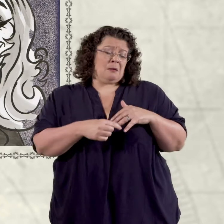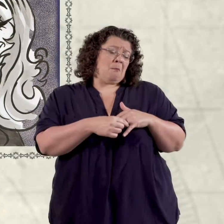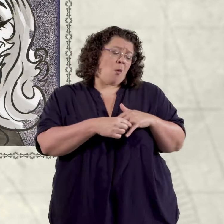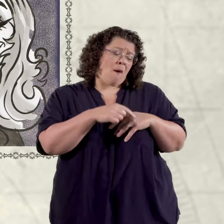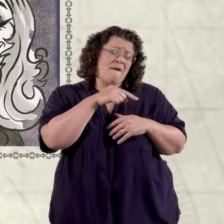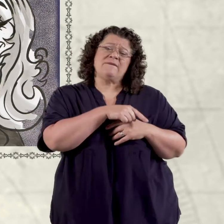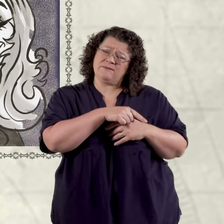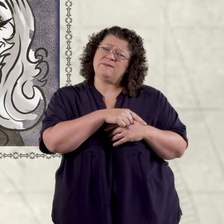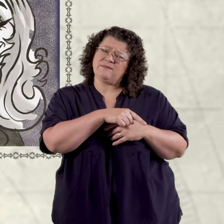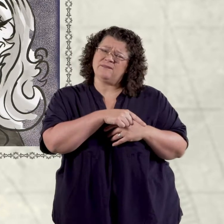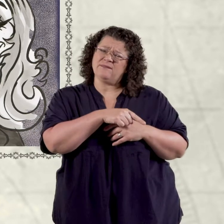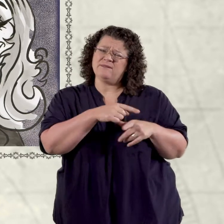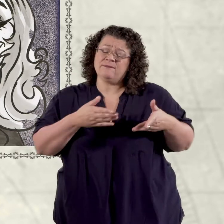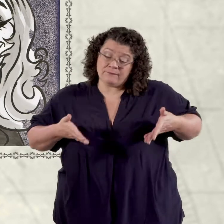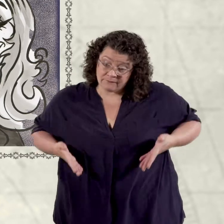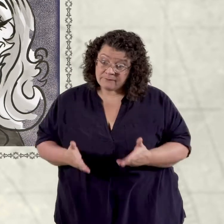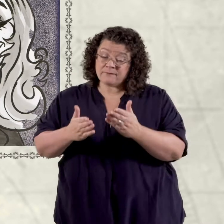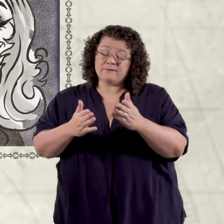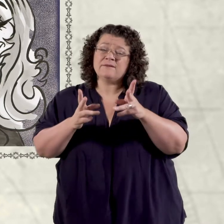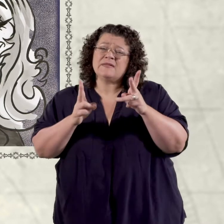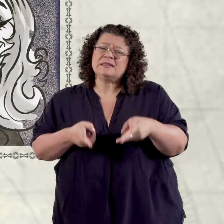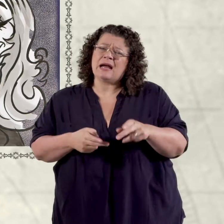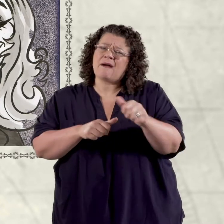Bu farw Elinor ar ei genedigaeth.